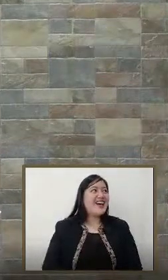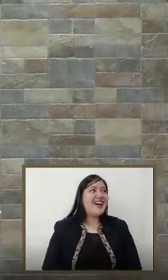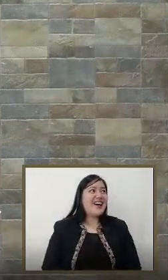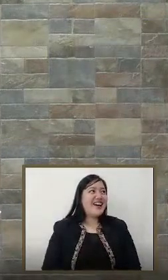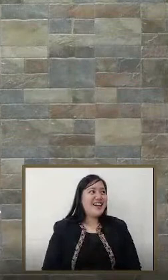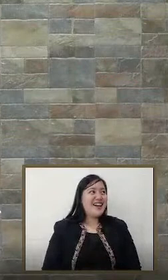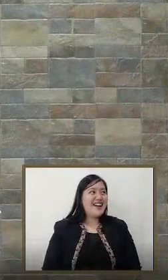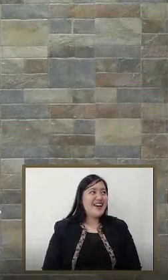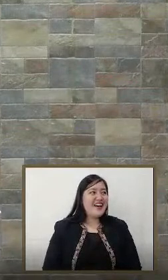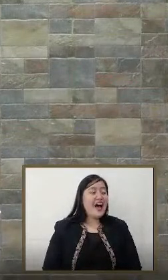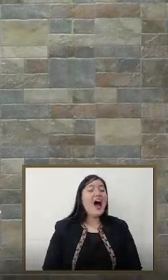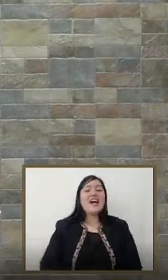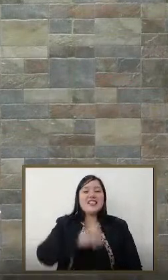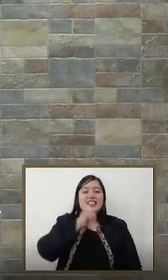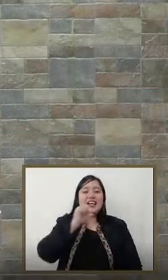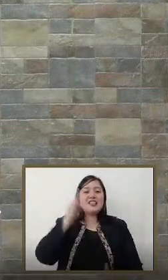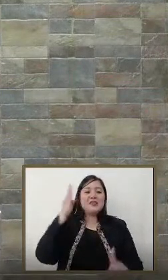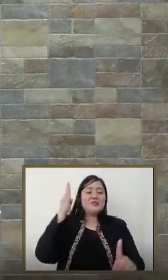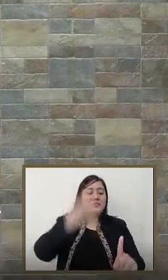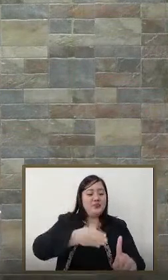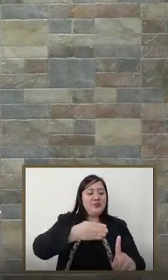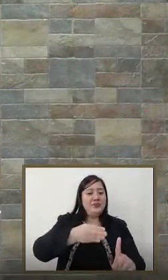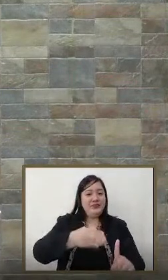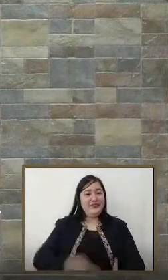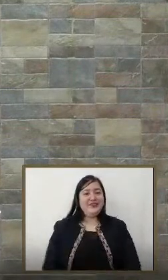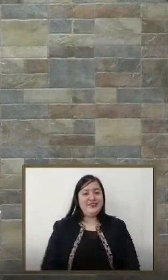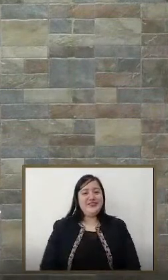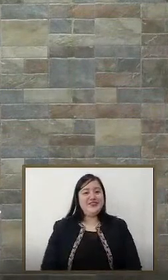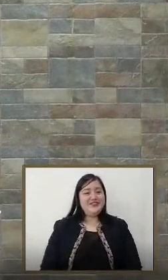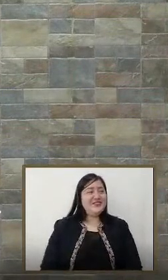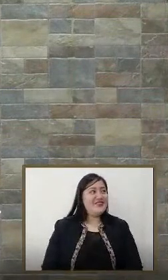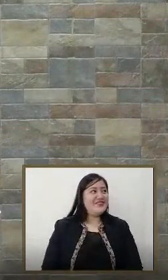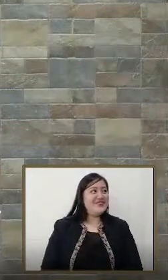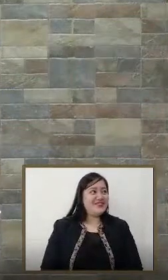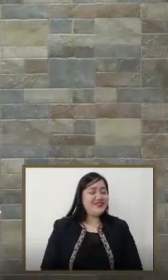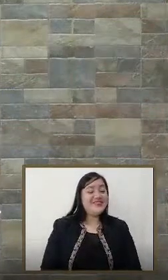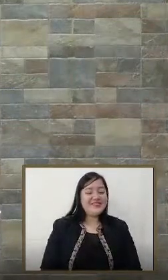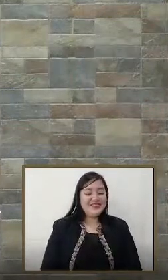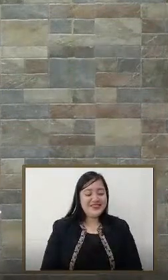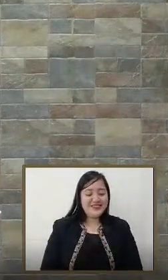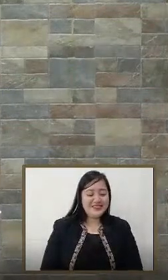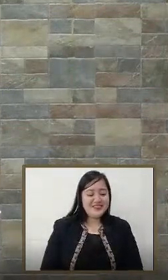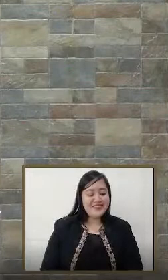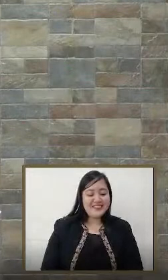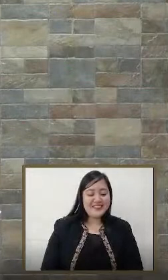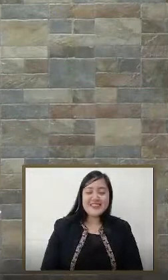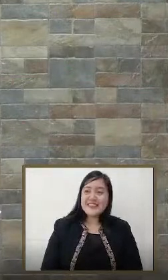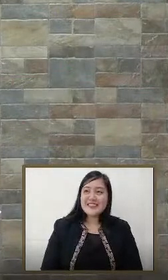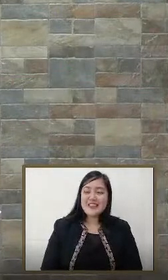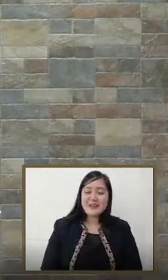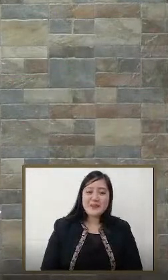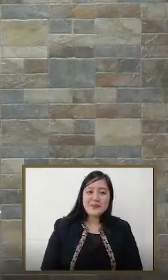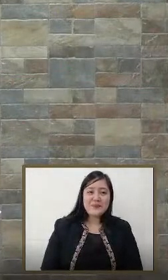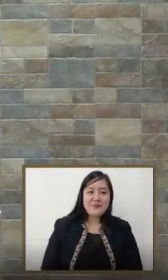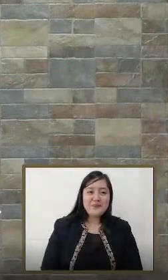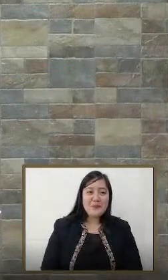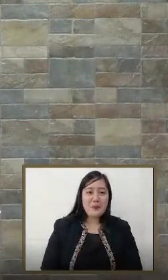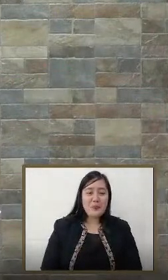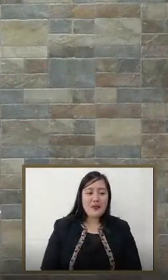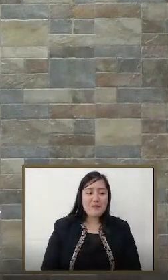natin, madali lamang. Actually, nakalagay dyan, mga kapatid, yung wisdom from the world. Nakalagay din dyan.